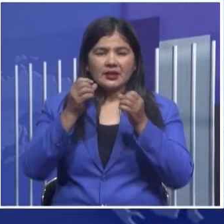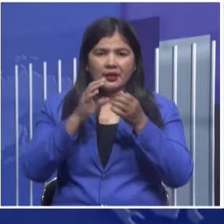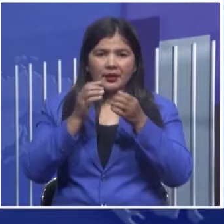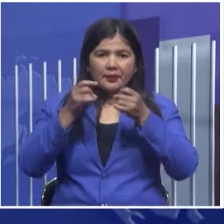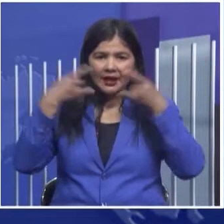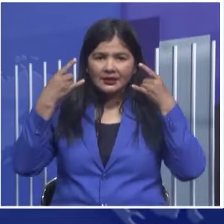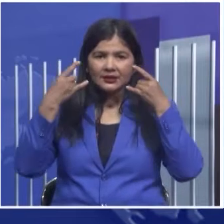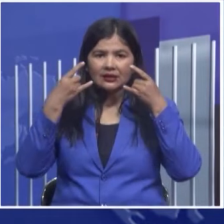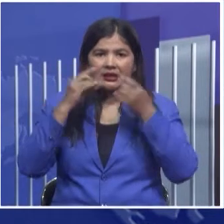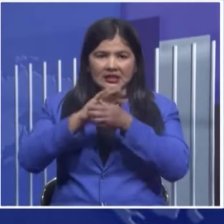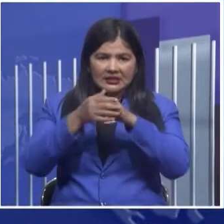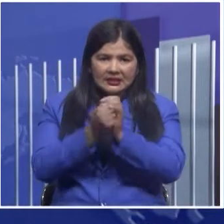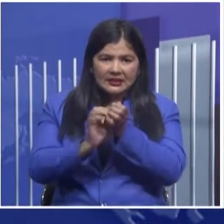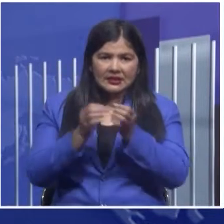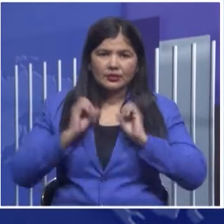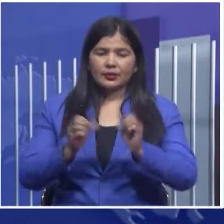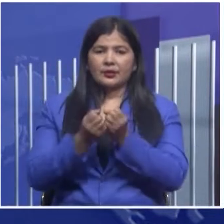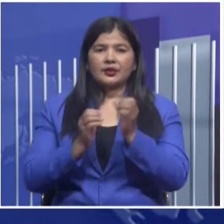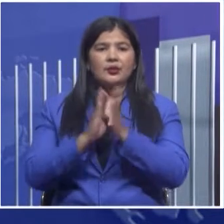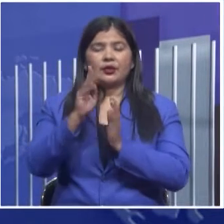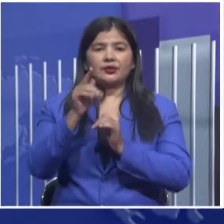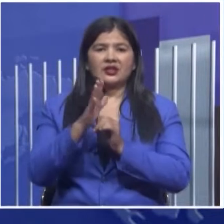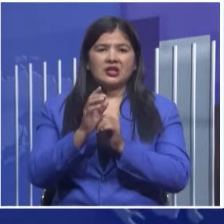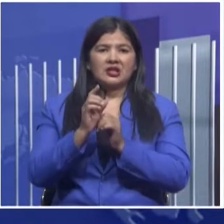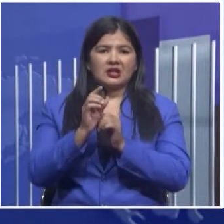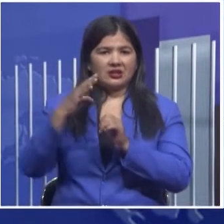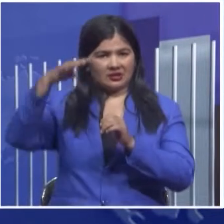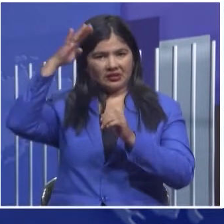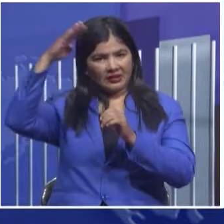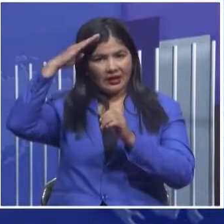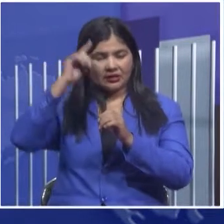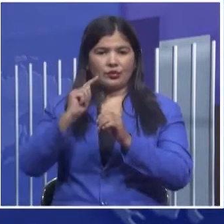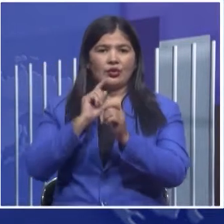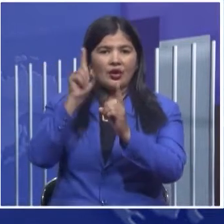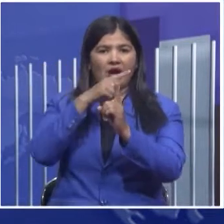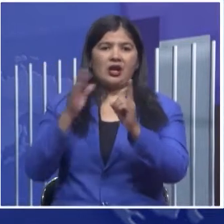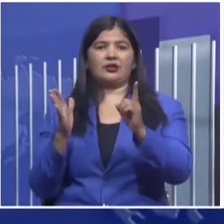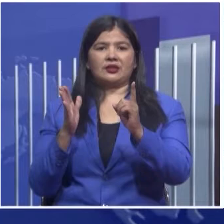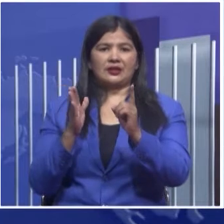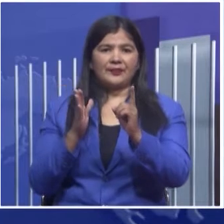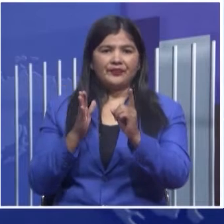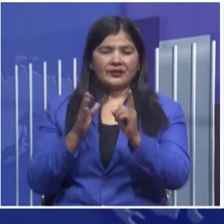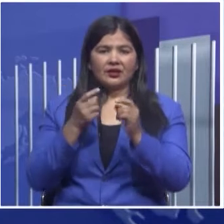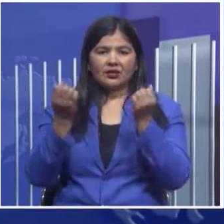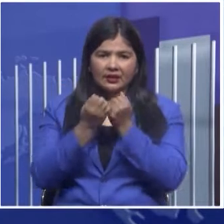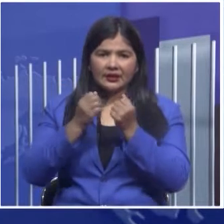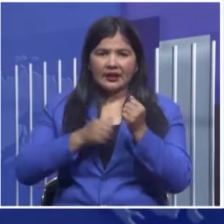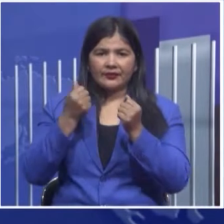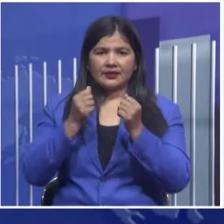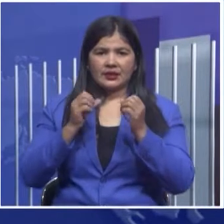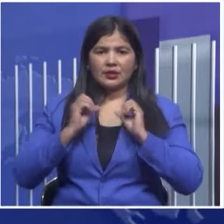पनि बढेको छैन। सरकारको आलोचना गर्ने तर आफूले मापदण्ड कायम नराख्ने हाम्रै प्रवृत्तिले त समस्या बनाइरहेको